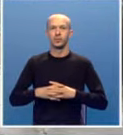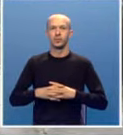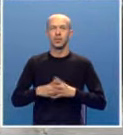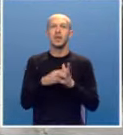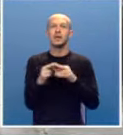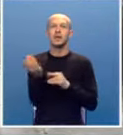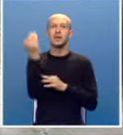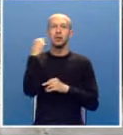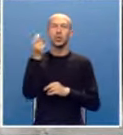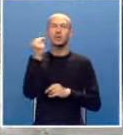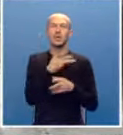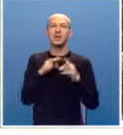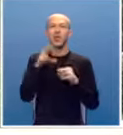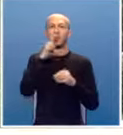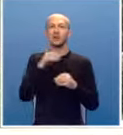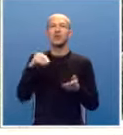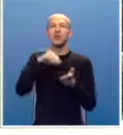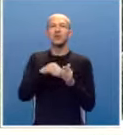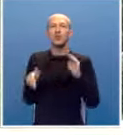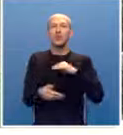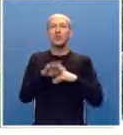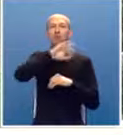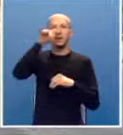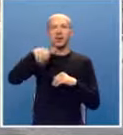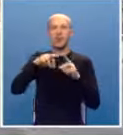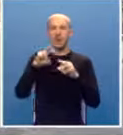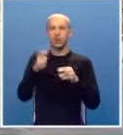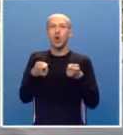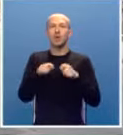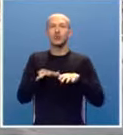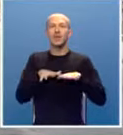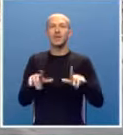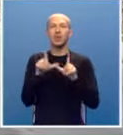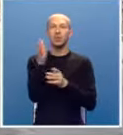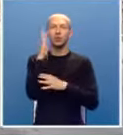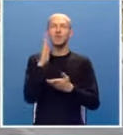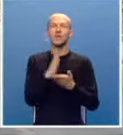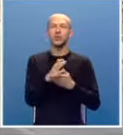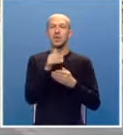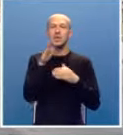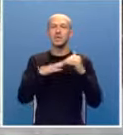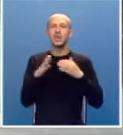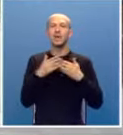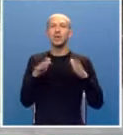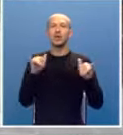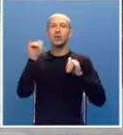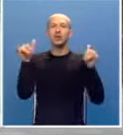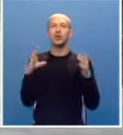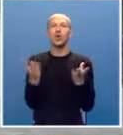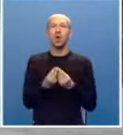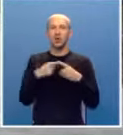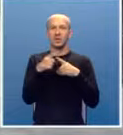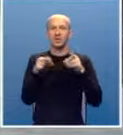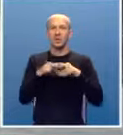Na istoku Srpske za opštinu smješteno ispod planine Javor, ključ za razvoj u budućnosti biće izgradnja velikog turističkog